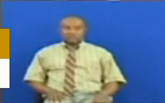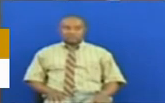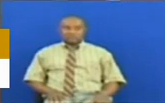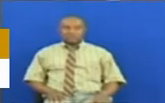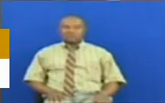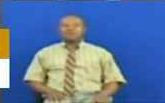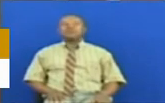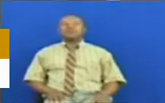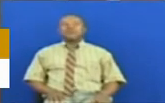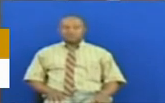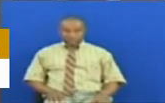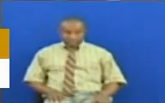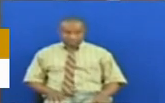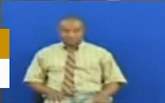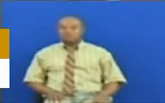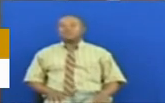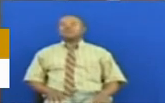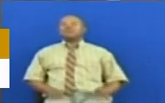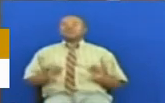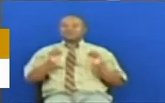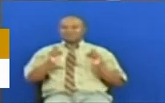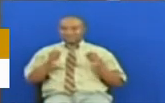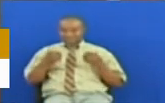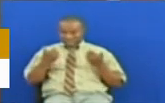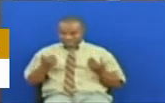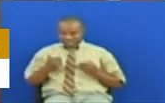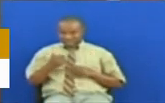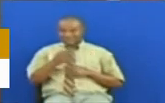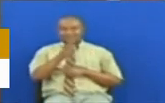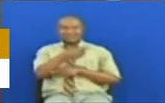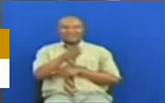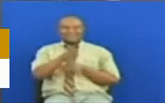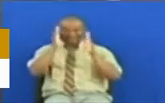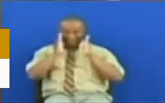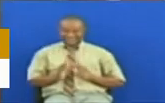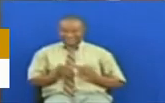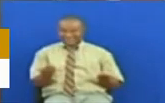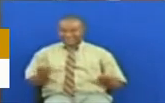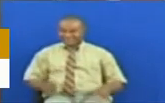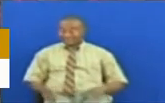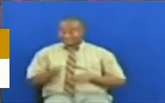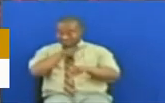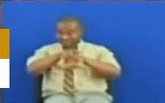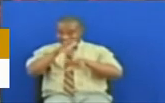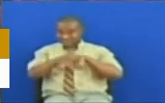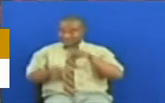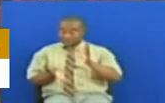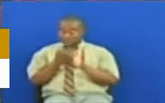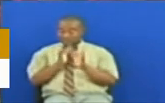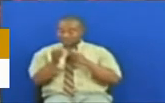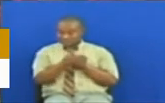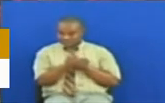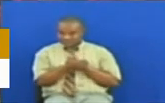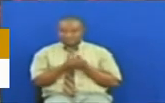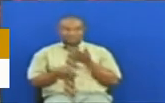uvuvi wa bahari kuu, ambalo linataja vipi, inaeleza vipi tutaweza kudhibiti